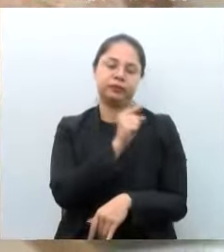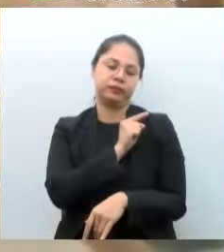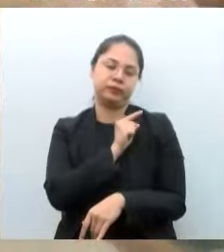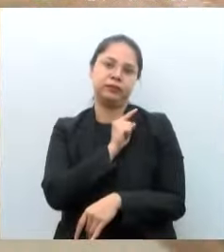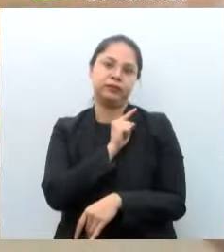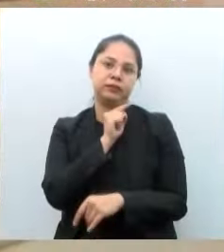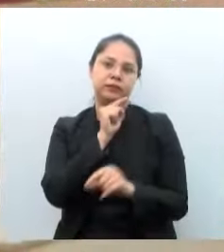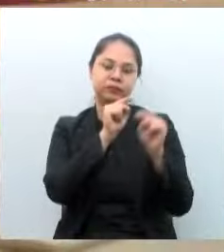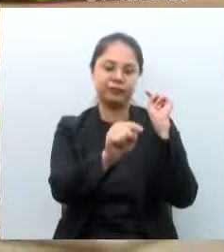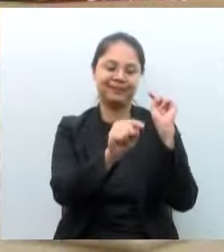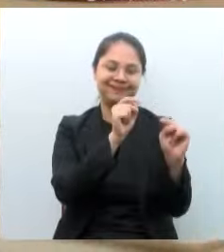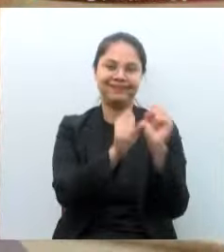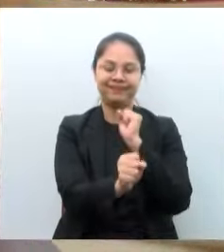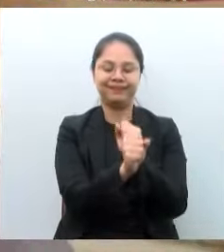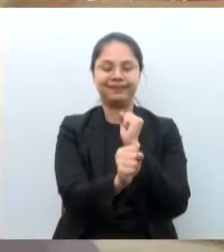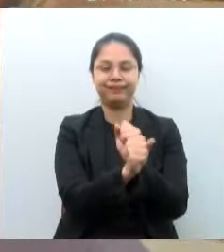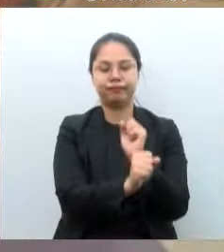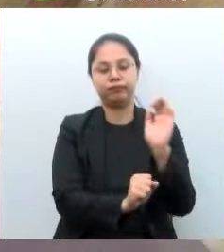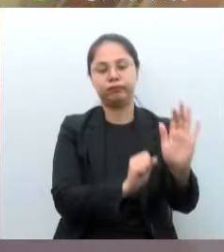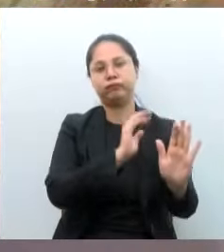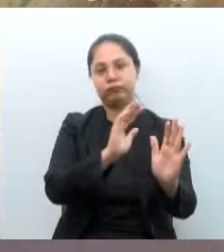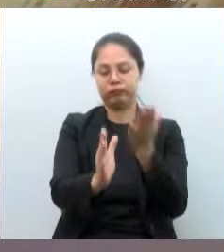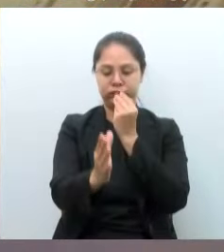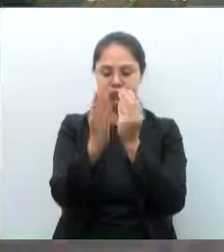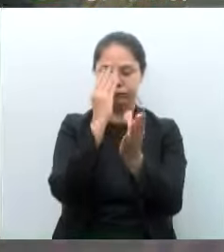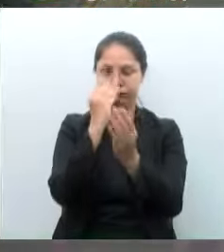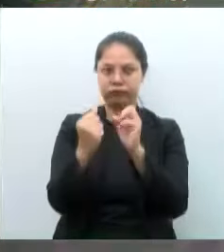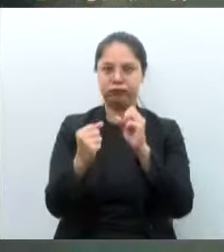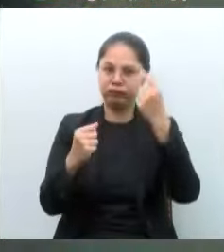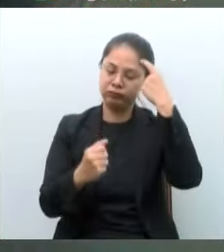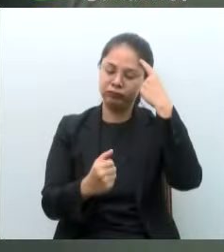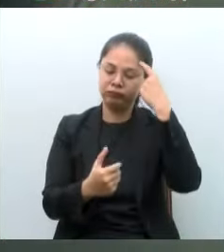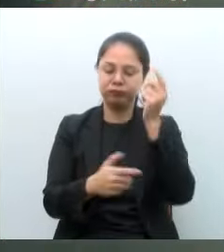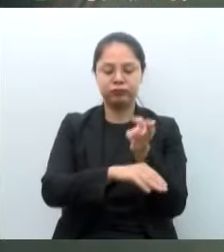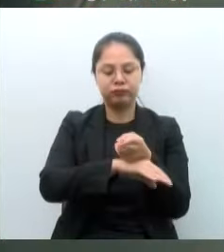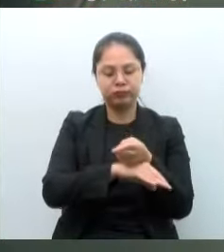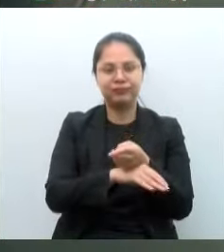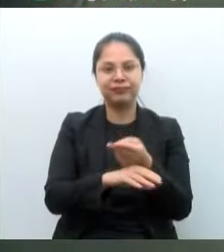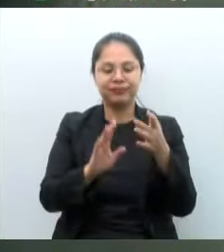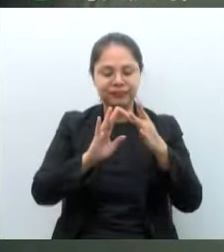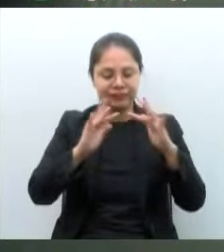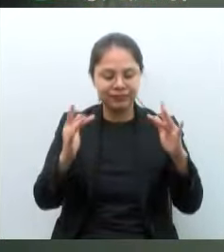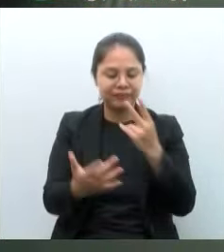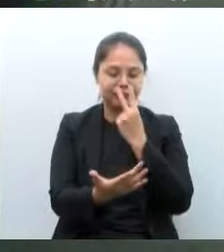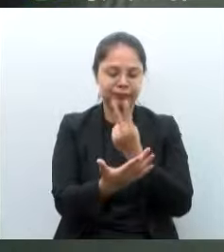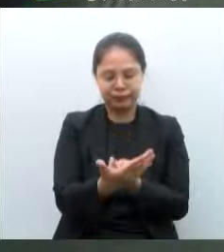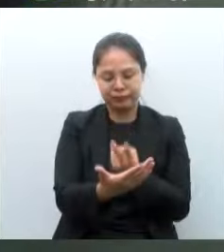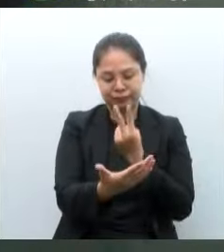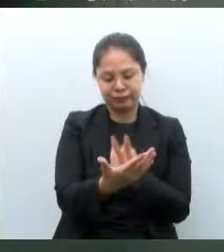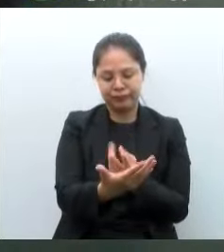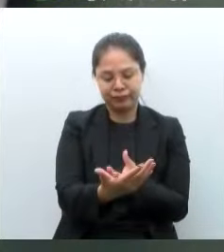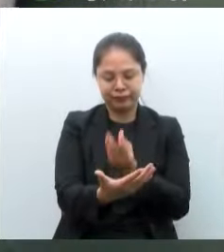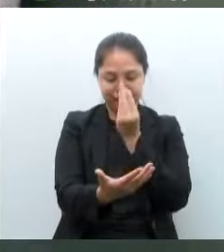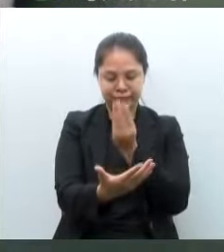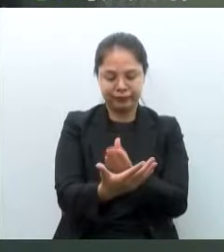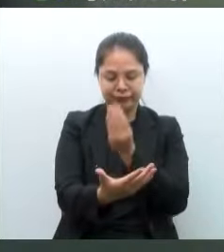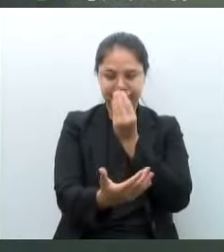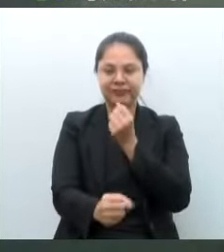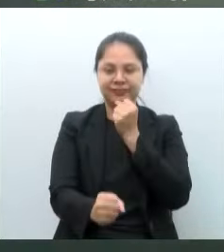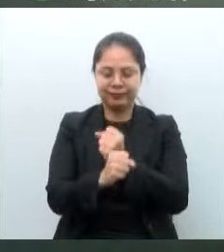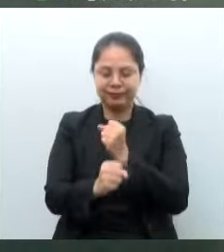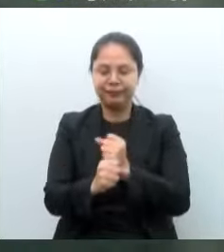ก่อนที่จะเข้าชั้นเรียนให้แต่ละคนเนี่ยได้ไปศึกษาคลิปการสอนซึ่งอยู่ในปากเกร็ด Learning Cyber ให้นักเรียนได้ไปดูได้ศึกษาแล้วก็ส